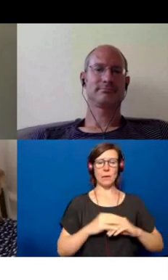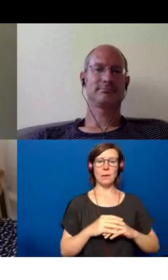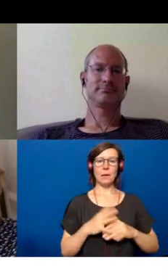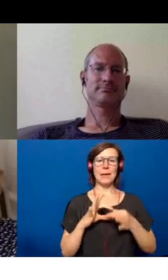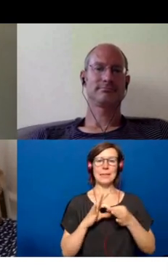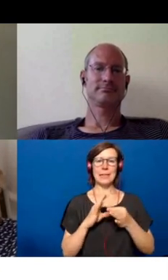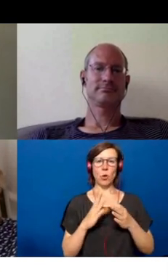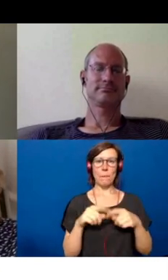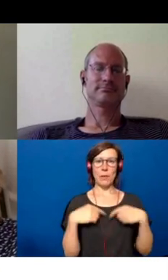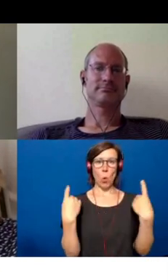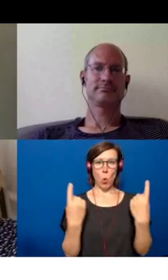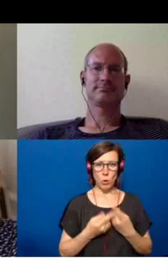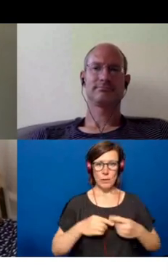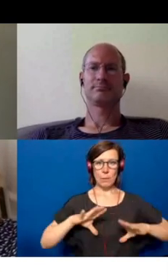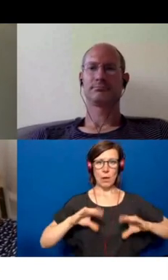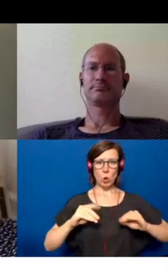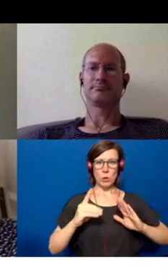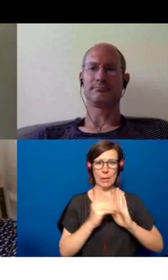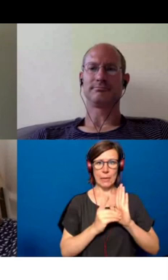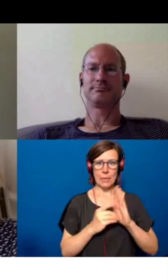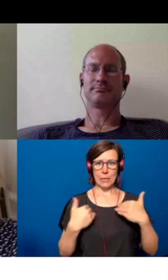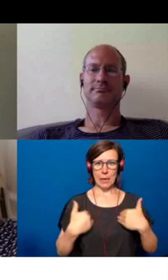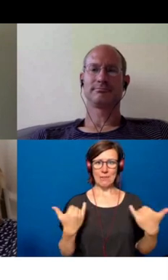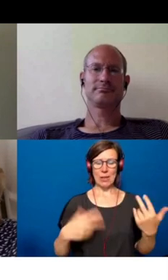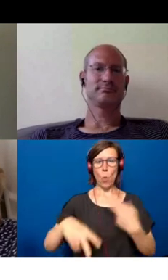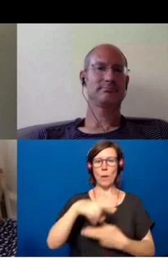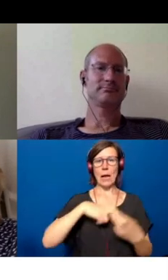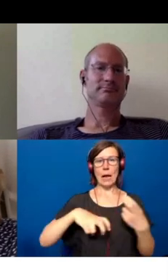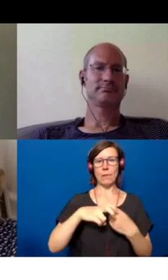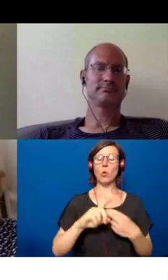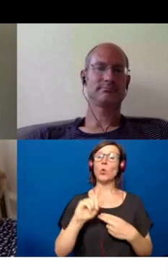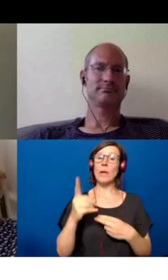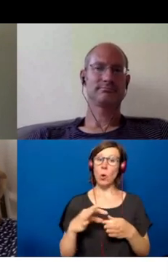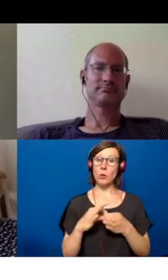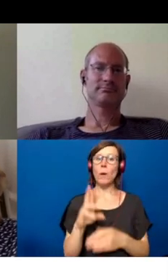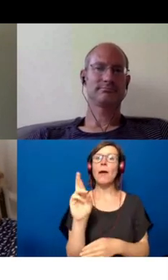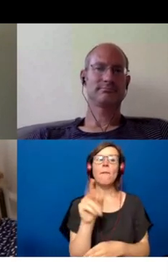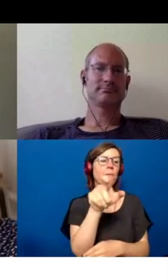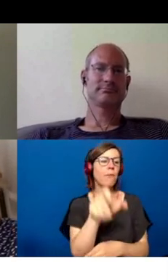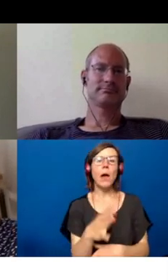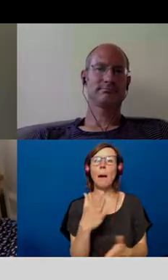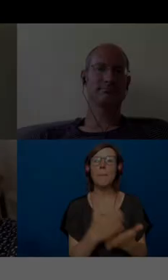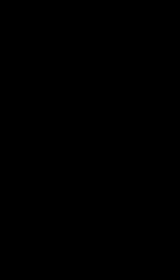unseren Nutzerinnen-Daten umgegangen wird und vor allem auch darum, wer am Ende